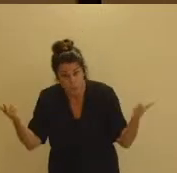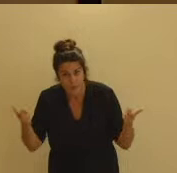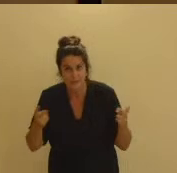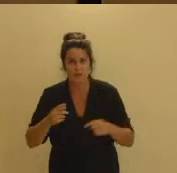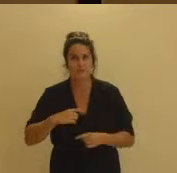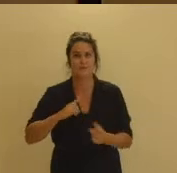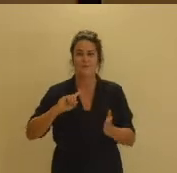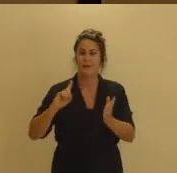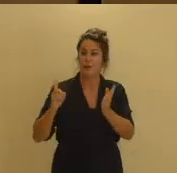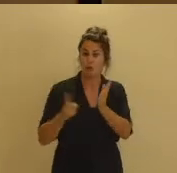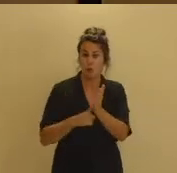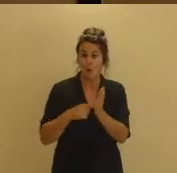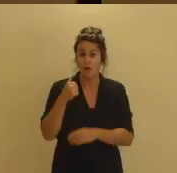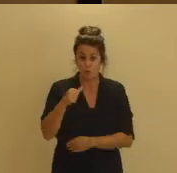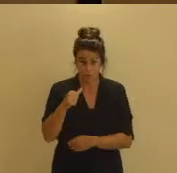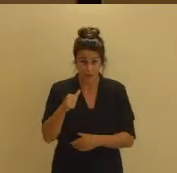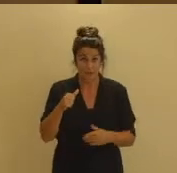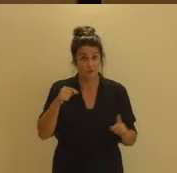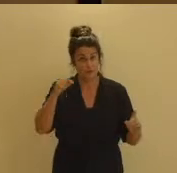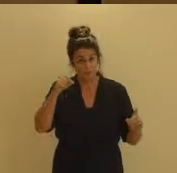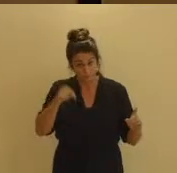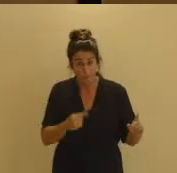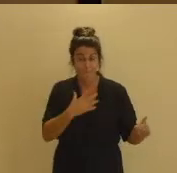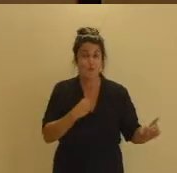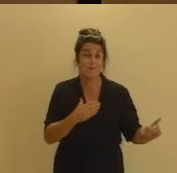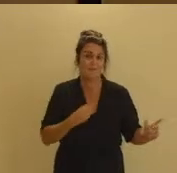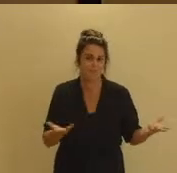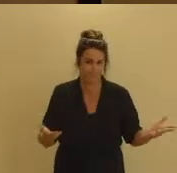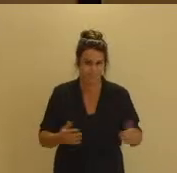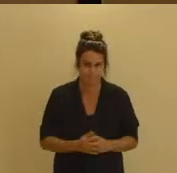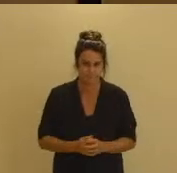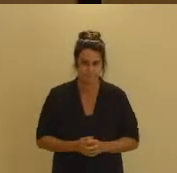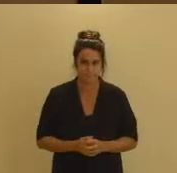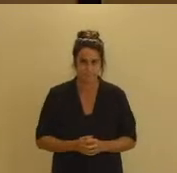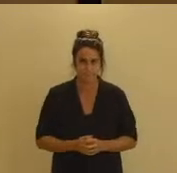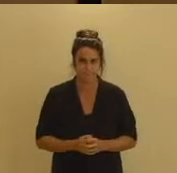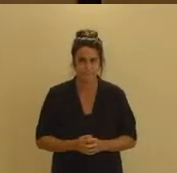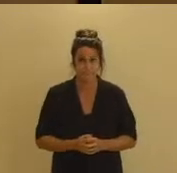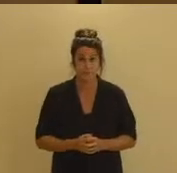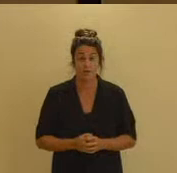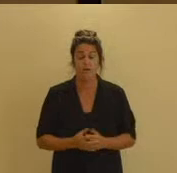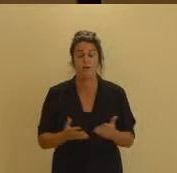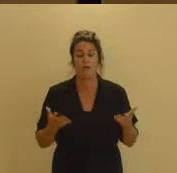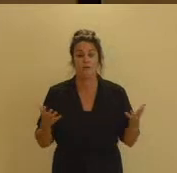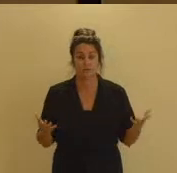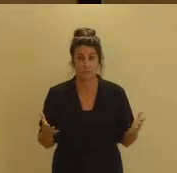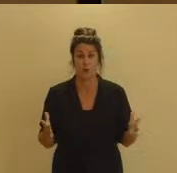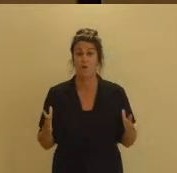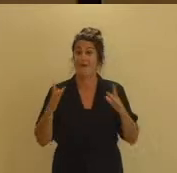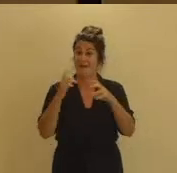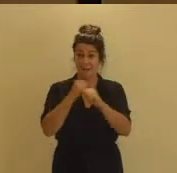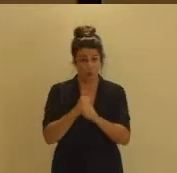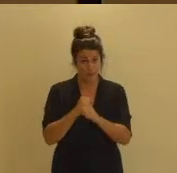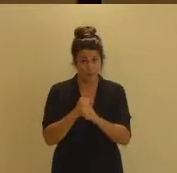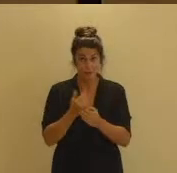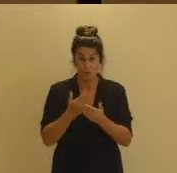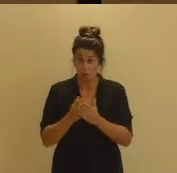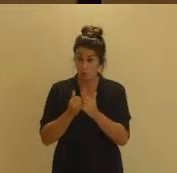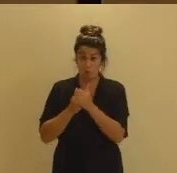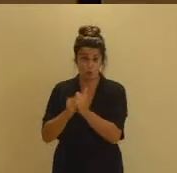droit à l'usage autre que le français. En clair, et conformément à la